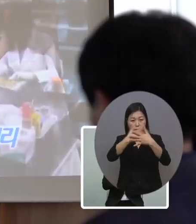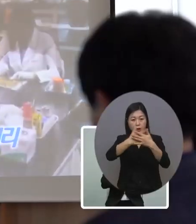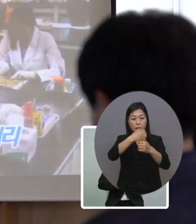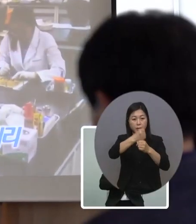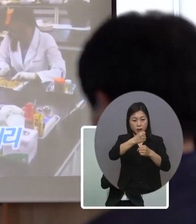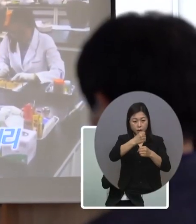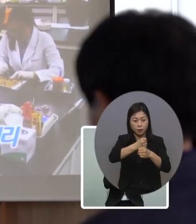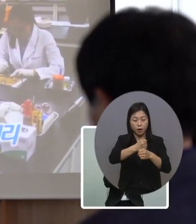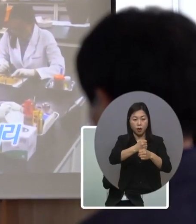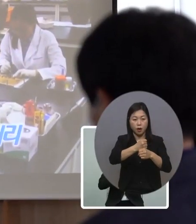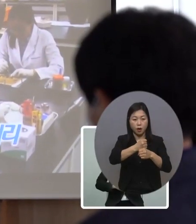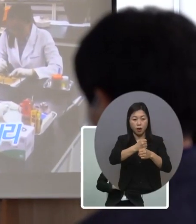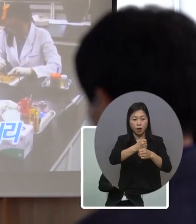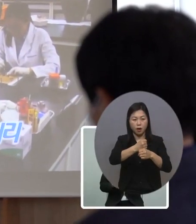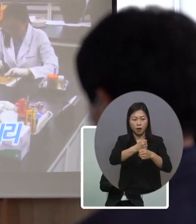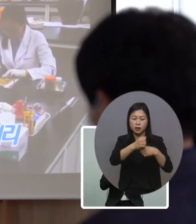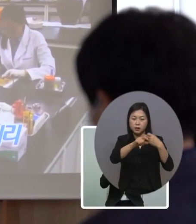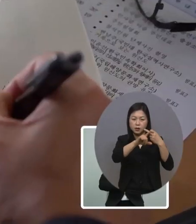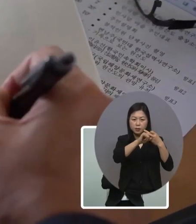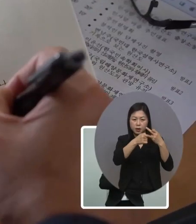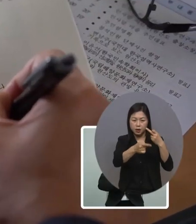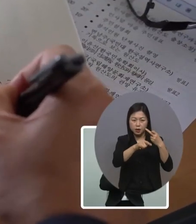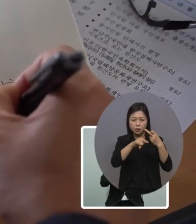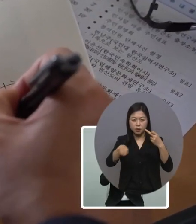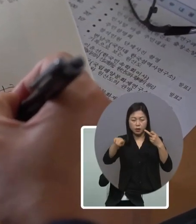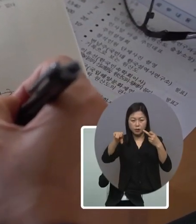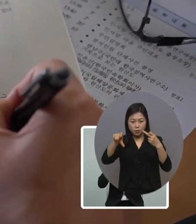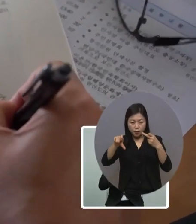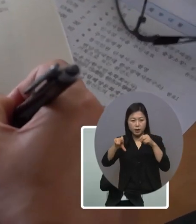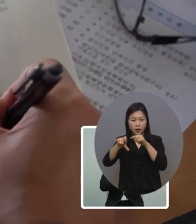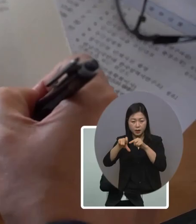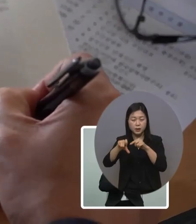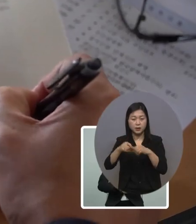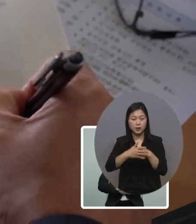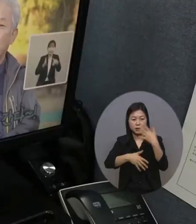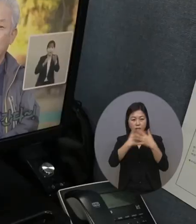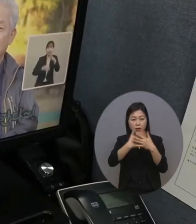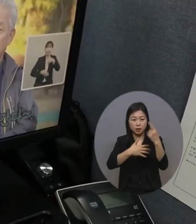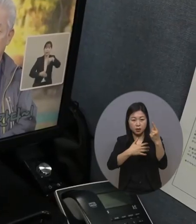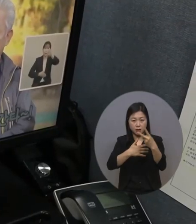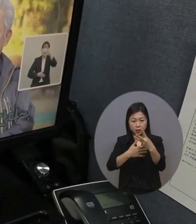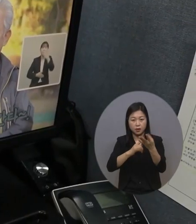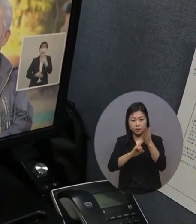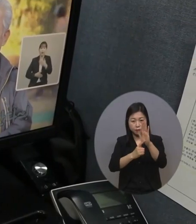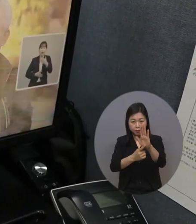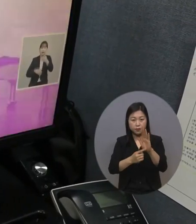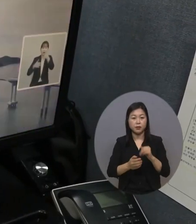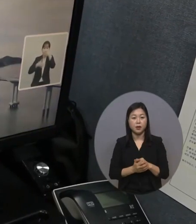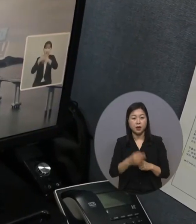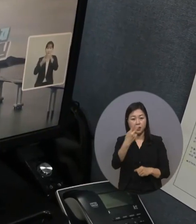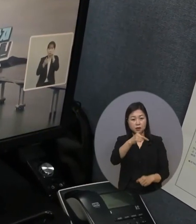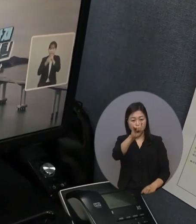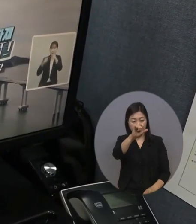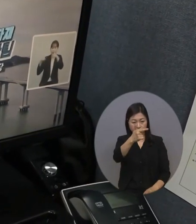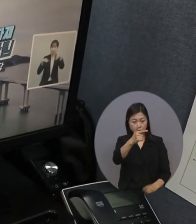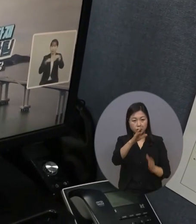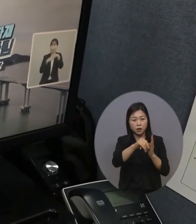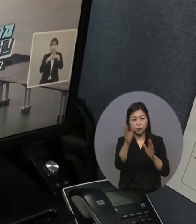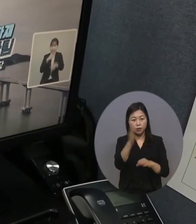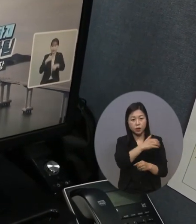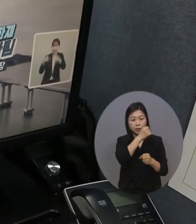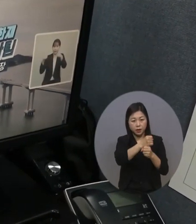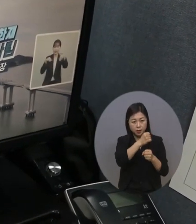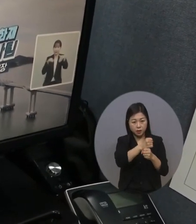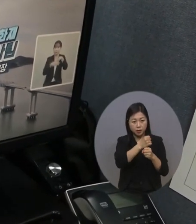지난 1일부터 15일까지 총 3편을 공개했습니다. 이는 지난 2016년부터 제작해온